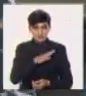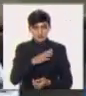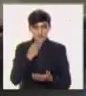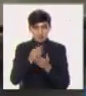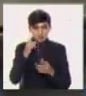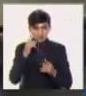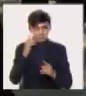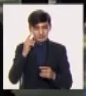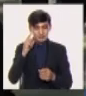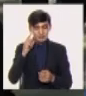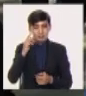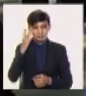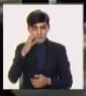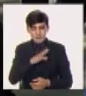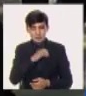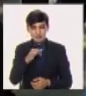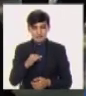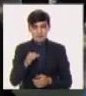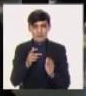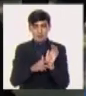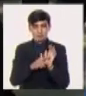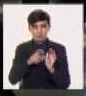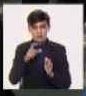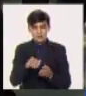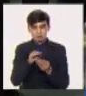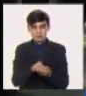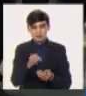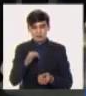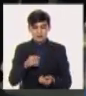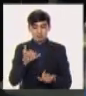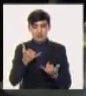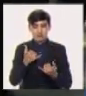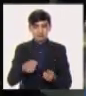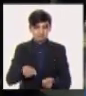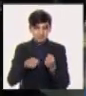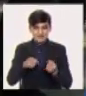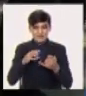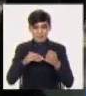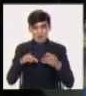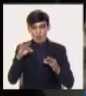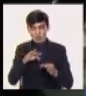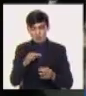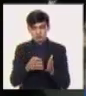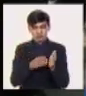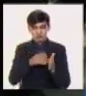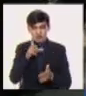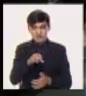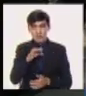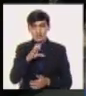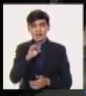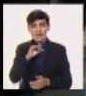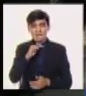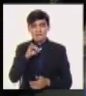ойым болды. Жасырады. 80 адам жерлейді. Жасырады. Жазы жер қазады, адам жетпей жатыр. Имам жетпей жатыр. Сейфуллиндағы